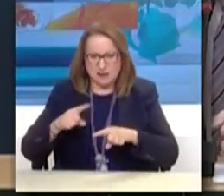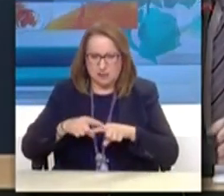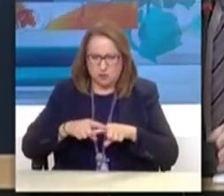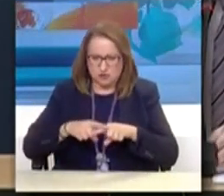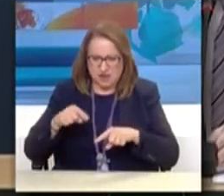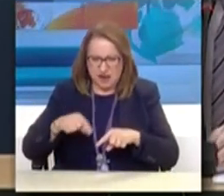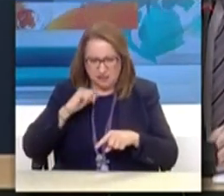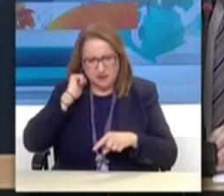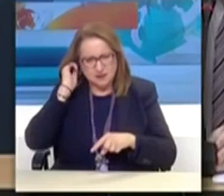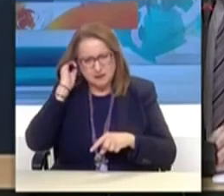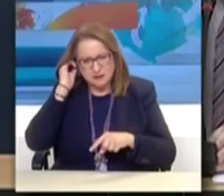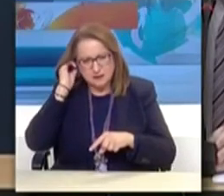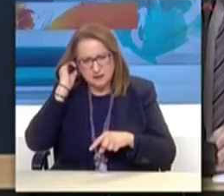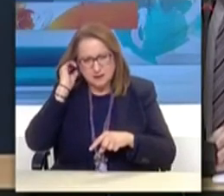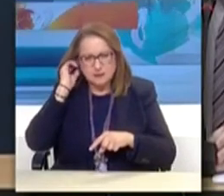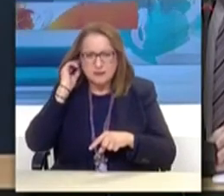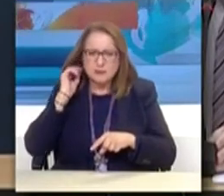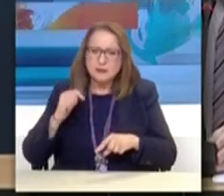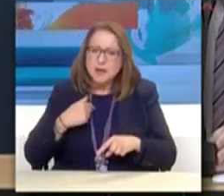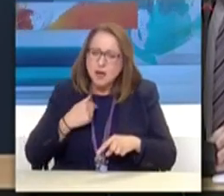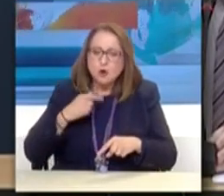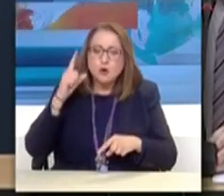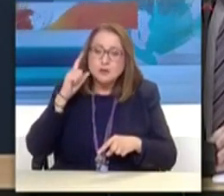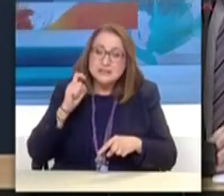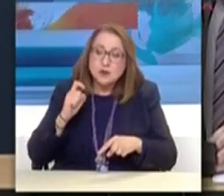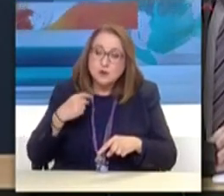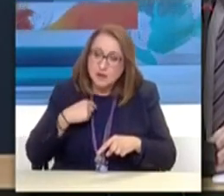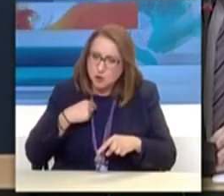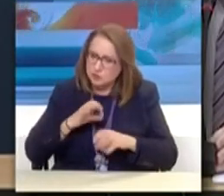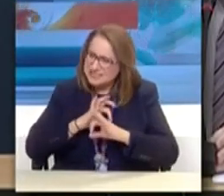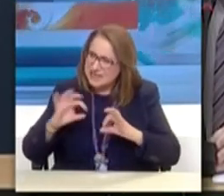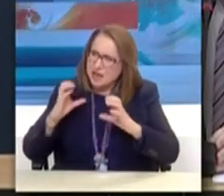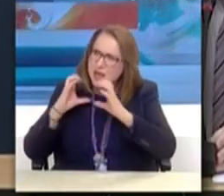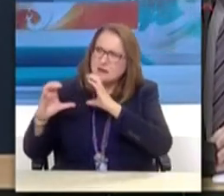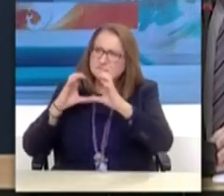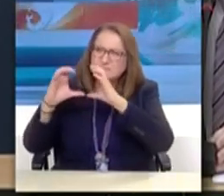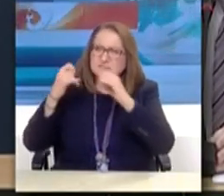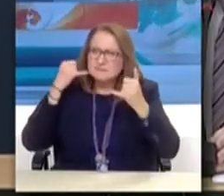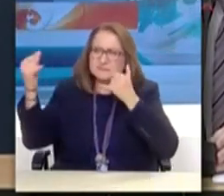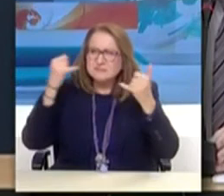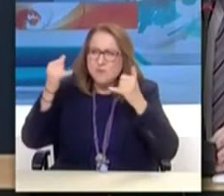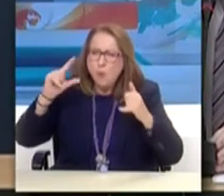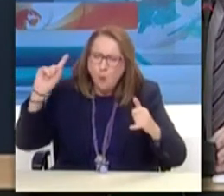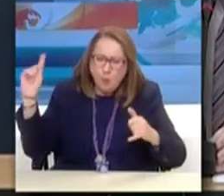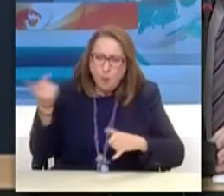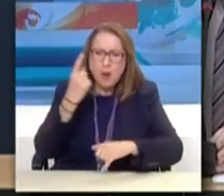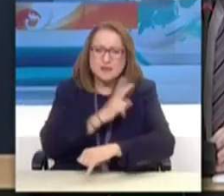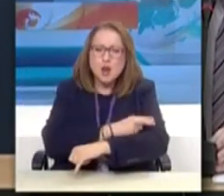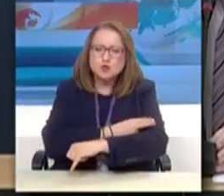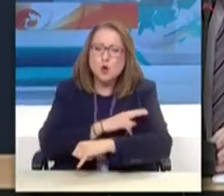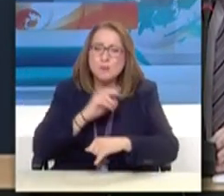πει περισσότερο ο υπουργός. Εγώ γνωρίζω, γιατί είμαι σε επικοινωνία με όλους τους γιατρούς σε όλα τα νοσοκομεία που